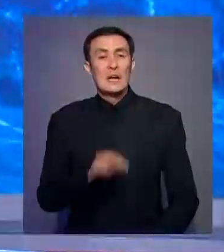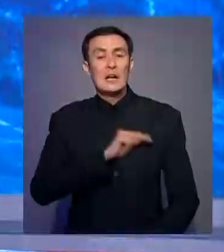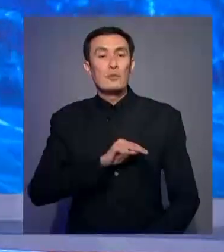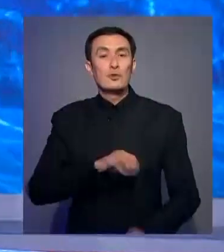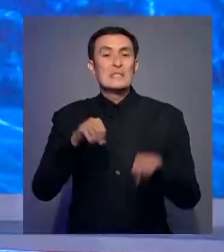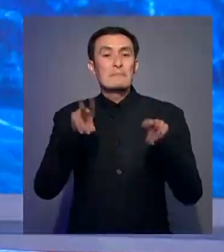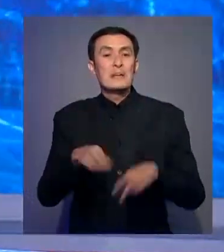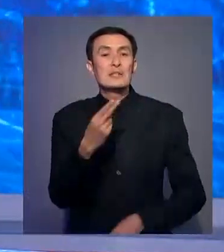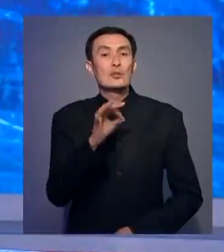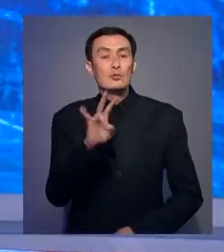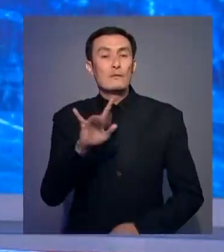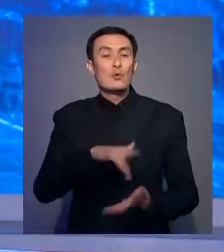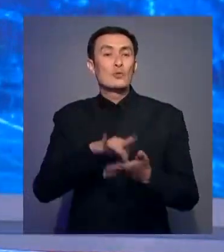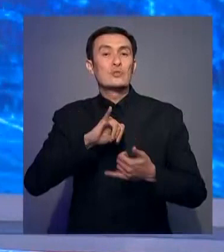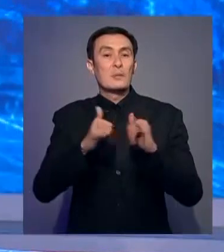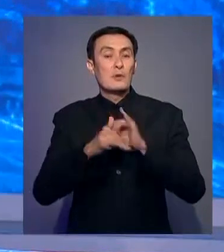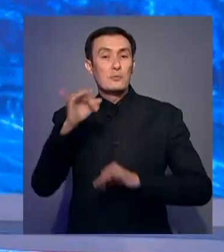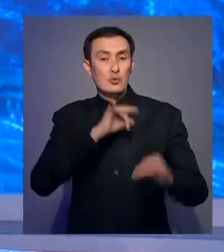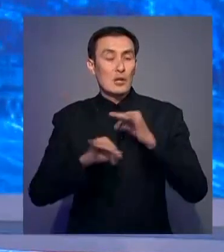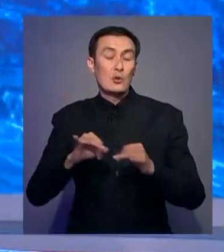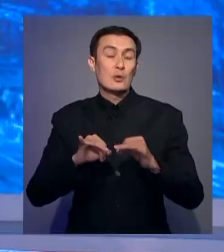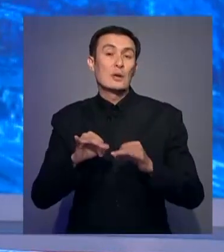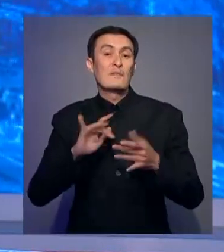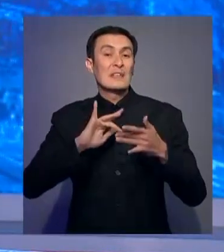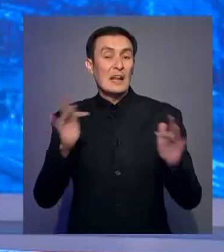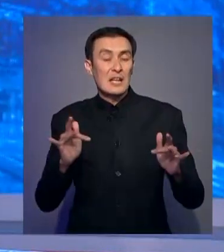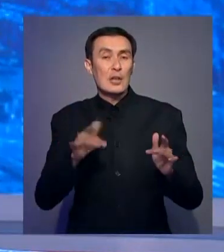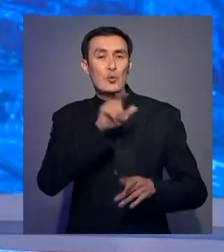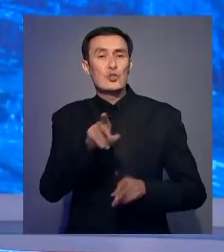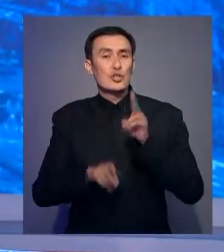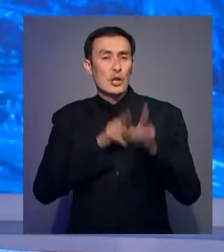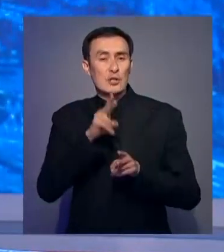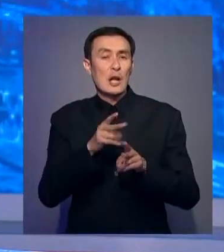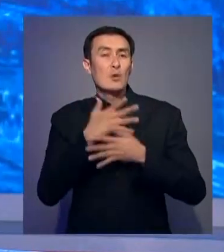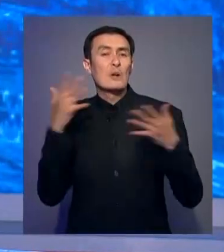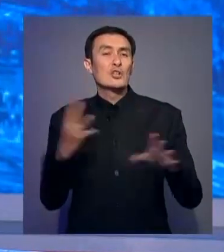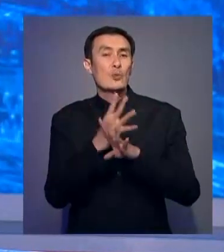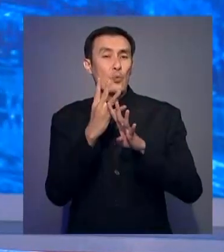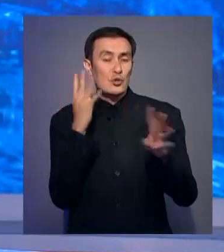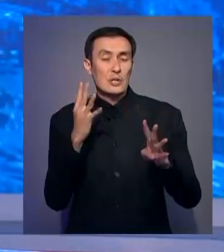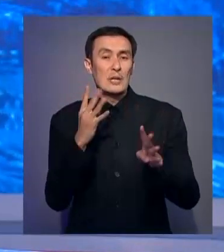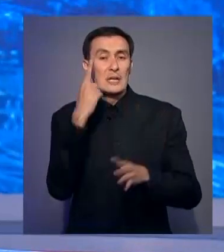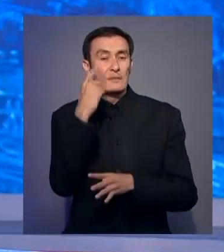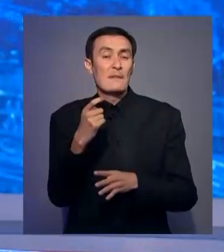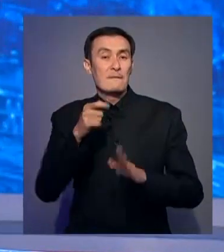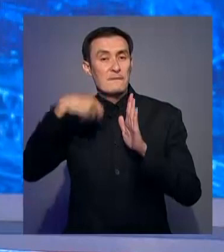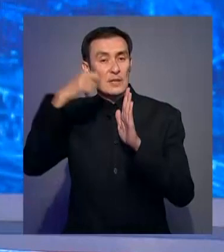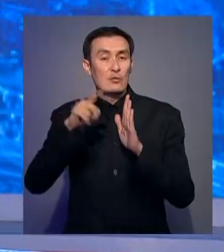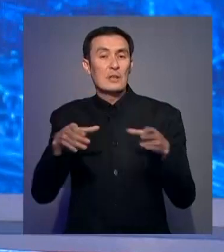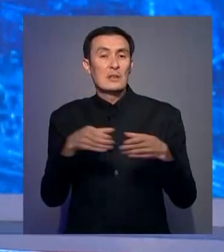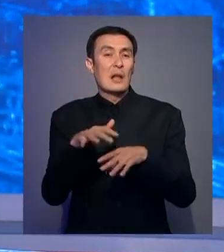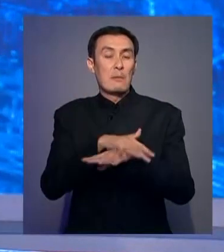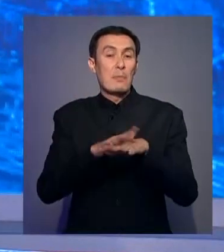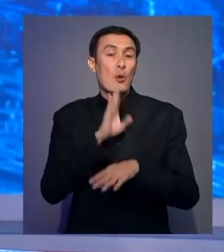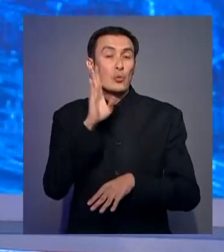Работу спецсона в Усть-Каменогорске активно обсуждают пользователи социальных сетей. Люди жалуются на огромные очереди и пересылают видеосообщение, в котором толпа